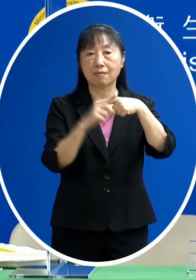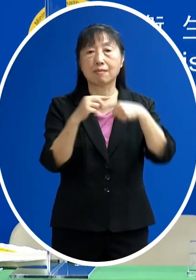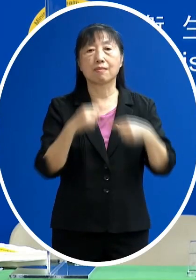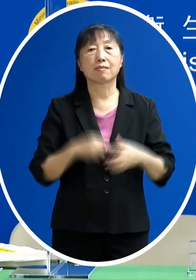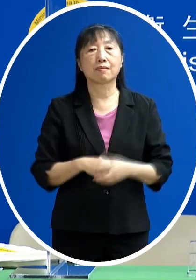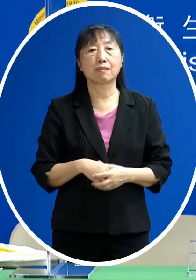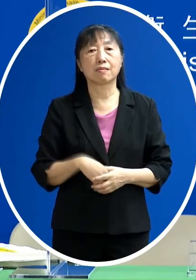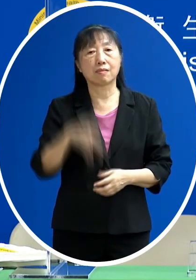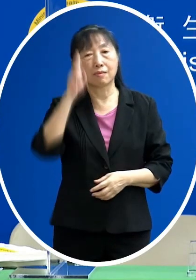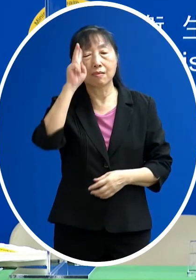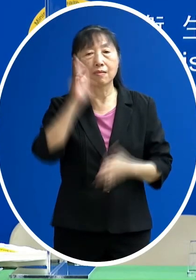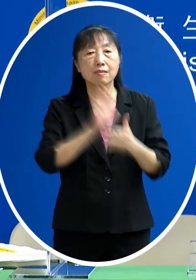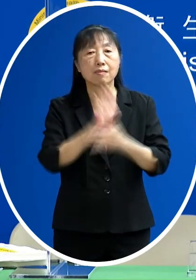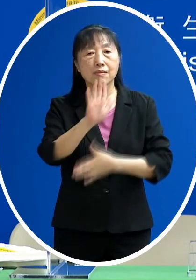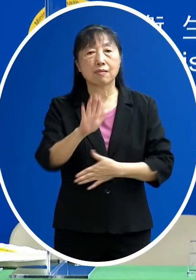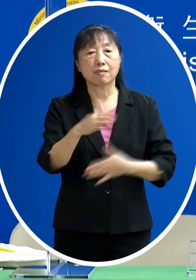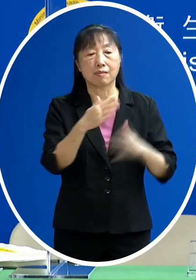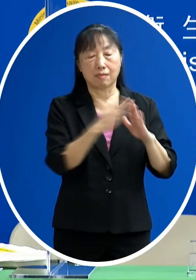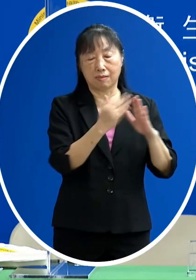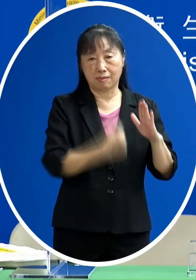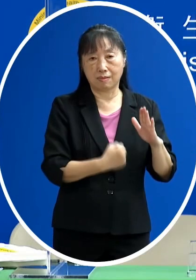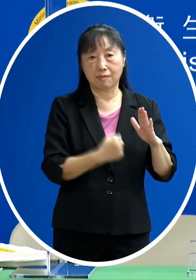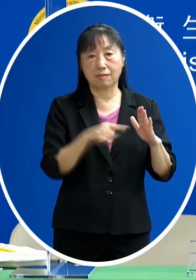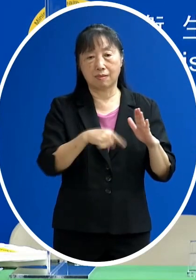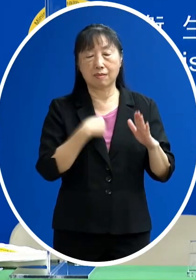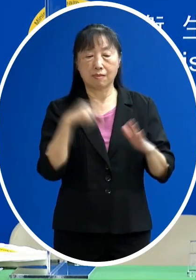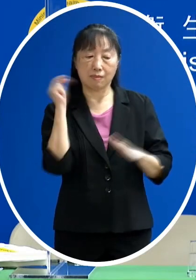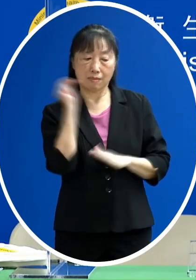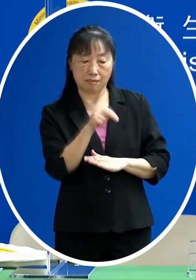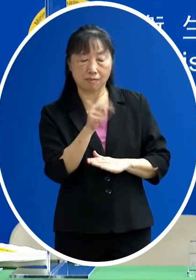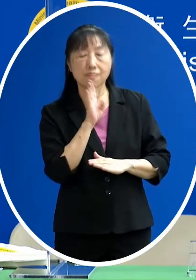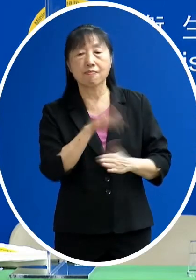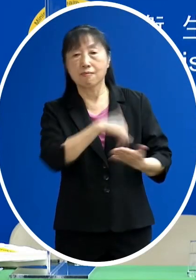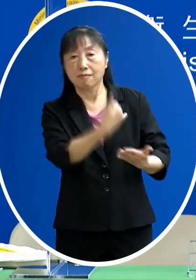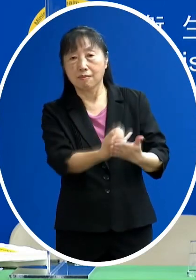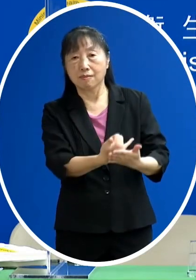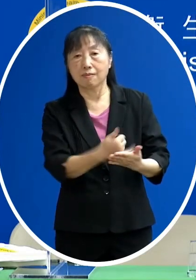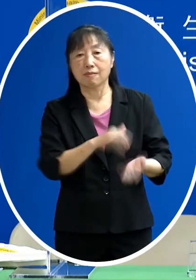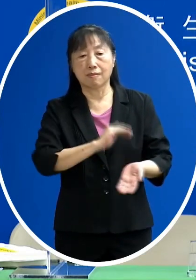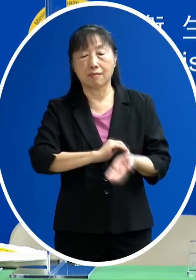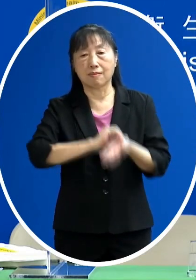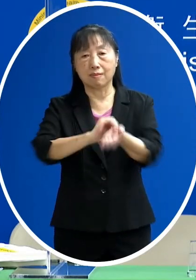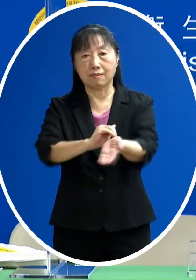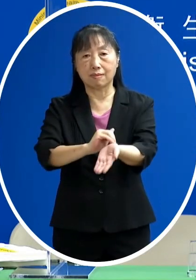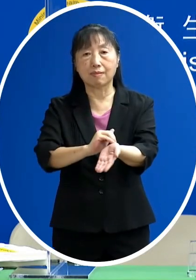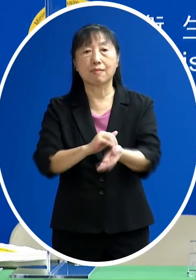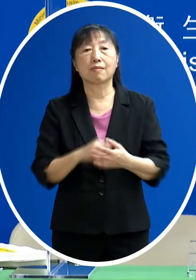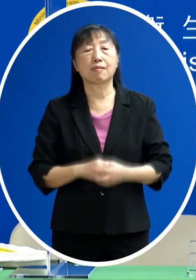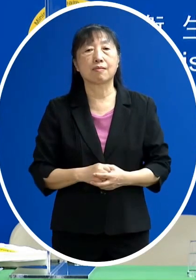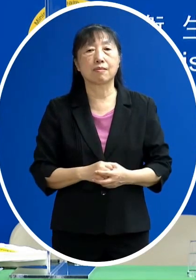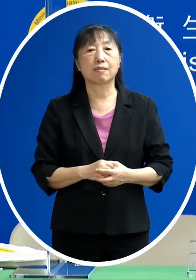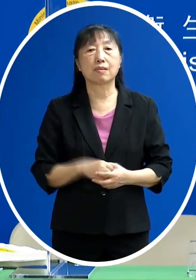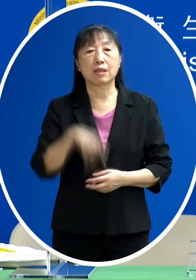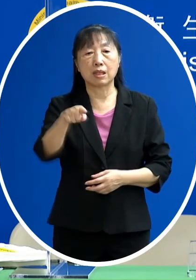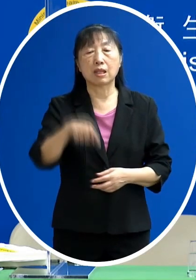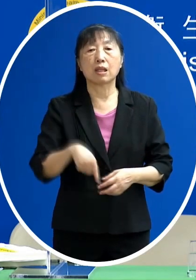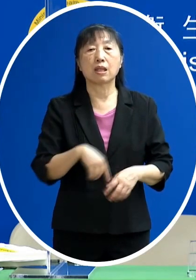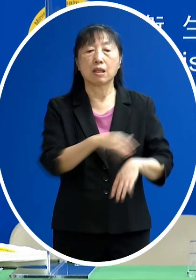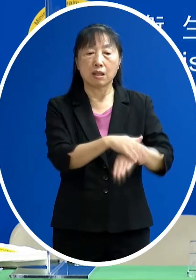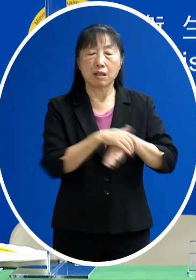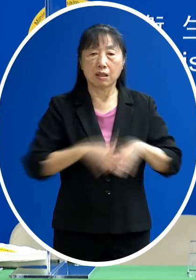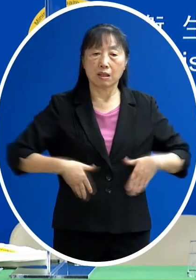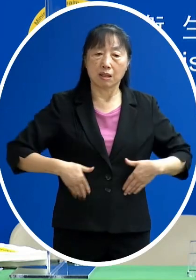在2天后的时候在家中被发现有昏迷的情形，紧急送医，那经过这个急救仍然没有办